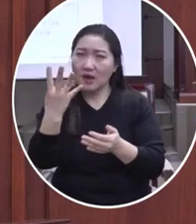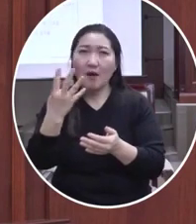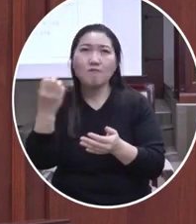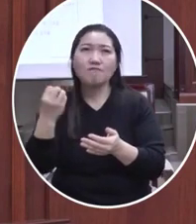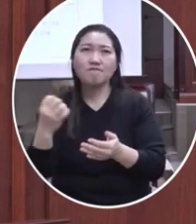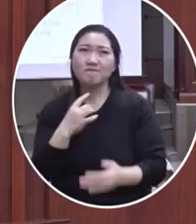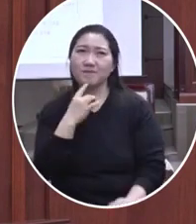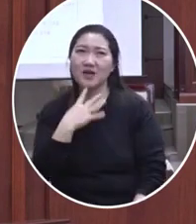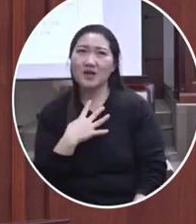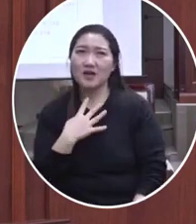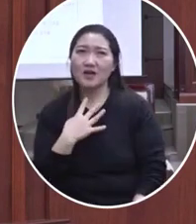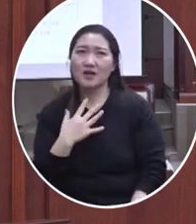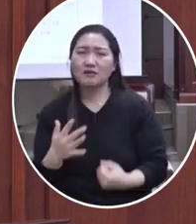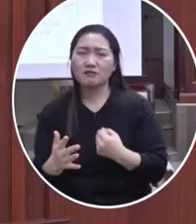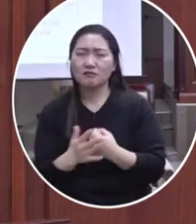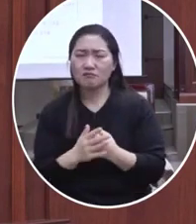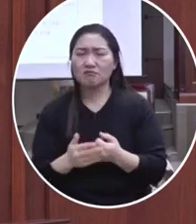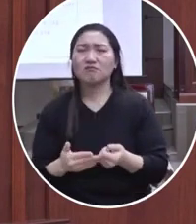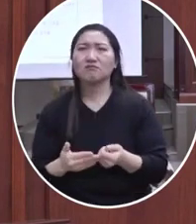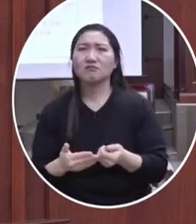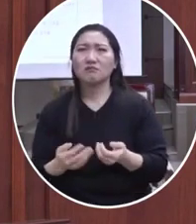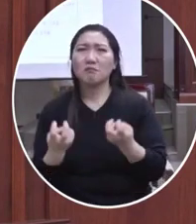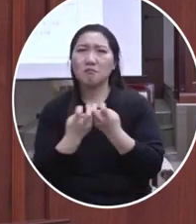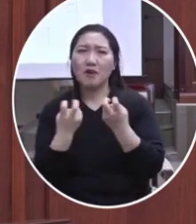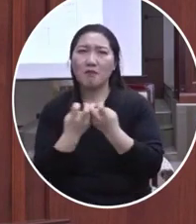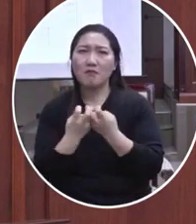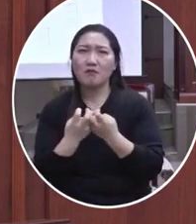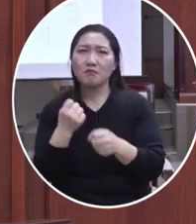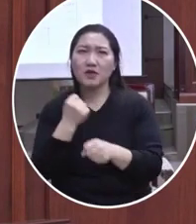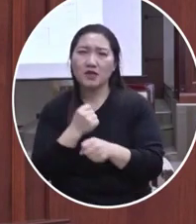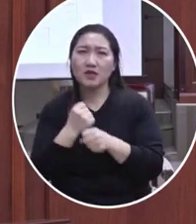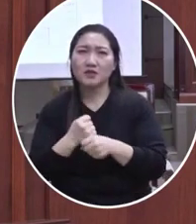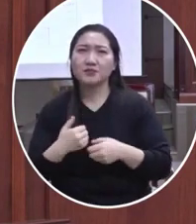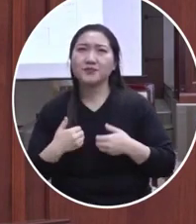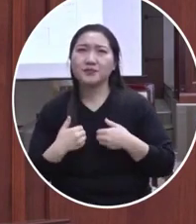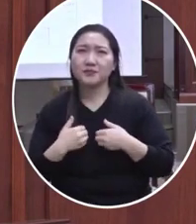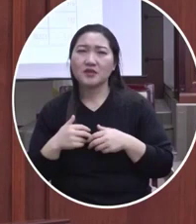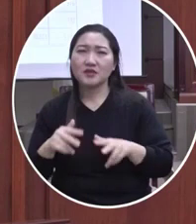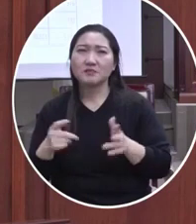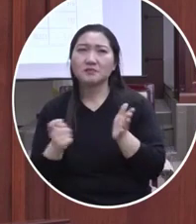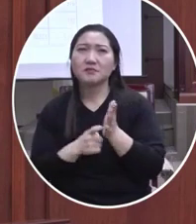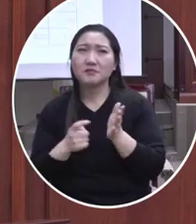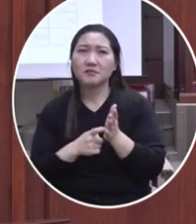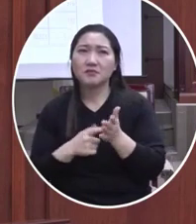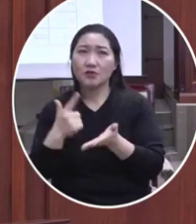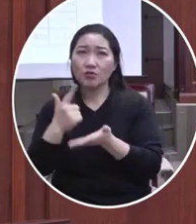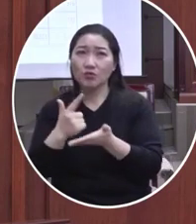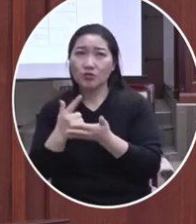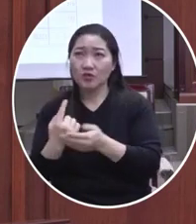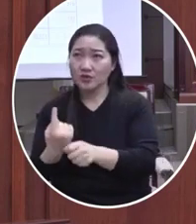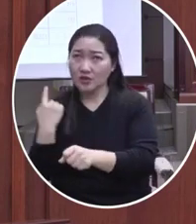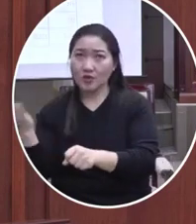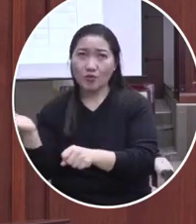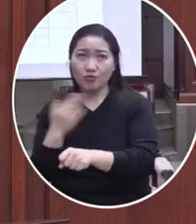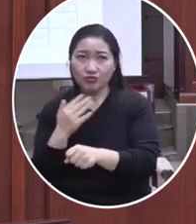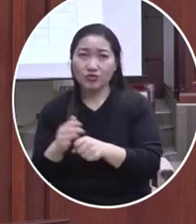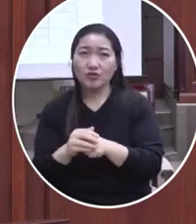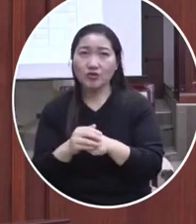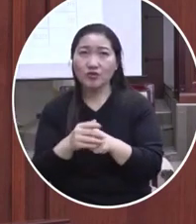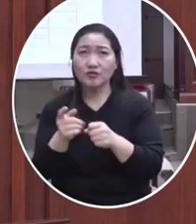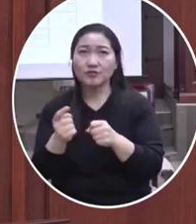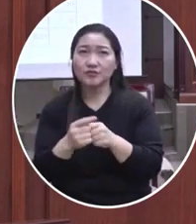약 34% 불과합니다 대책 마련이 시급합니다 농구는 작년부터 공동주택 지원 사업의